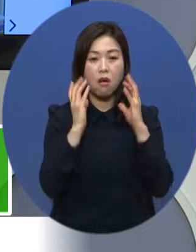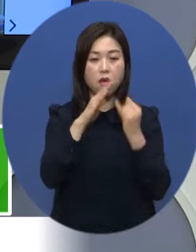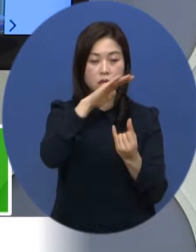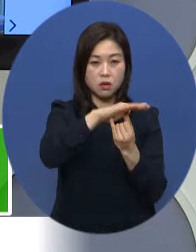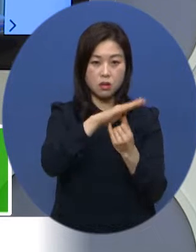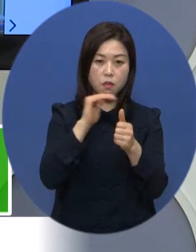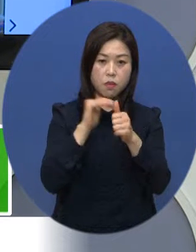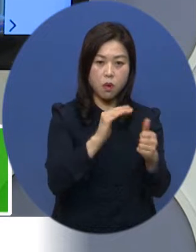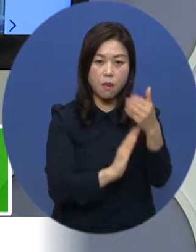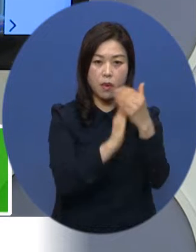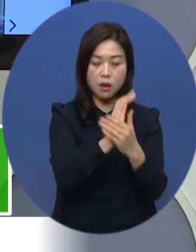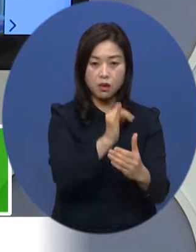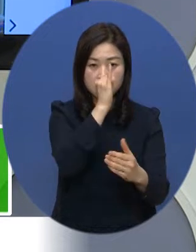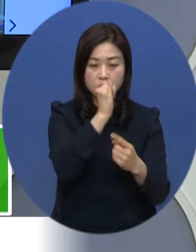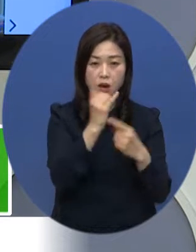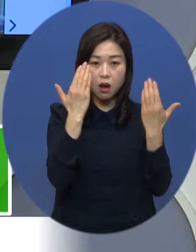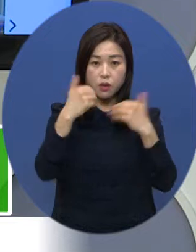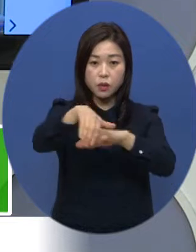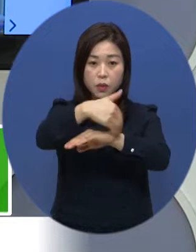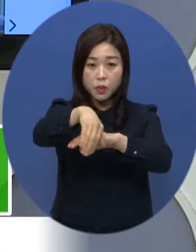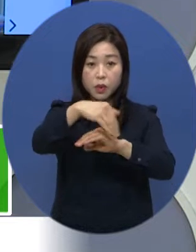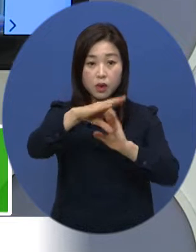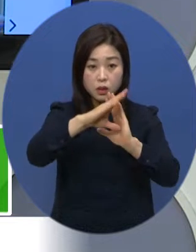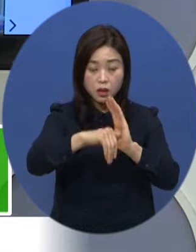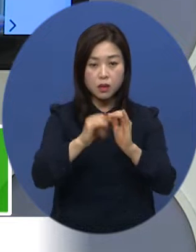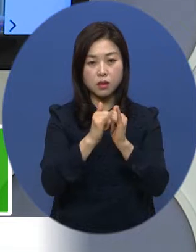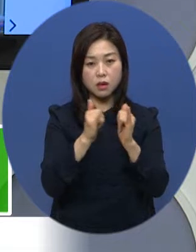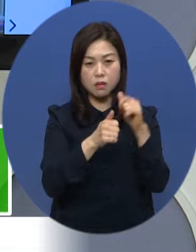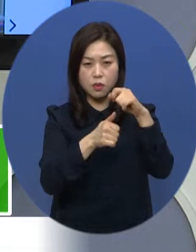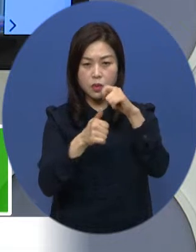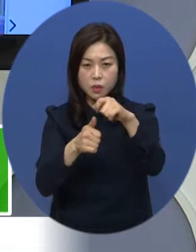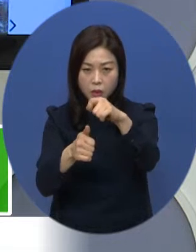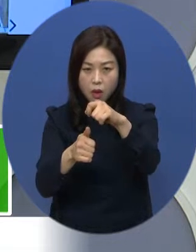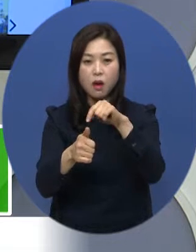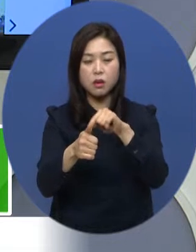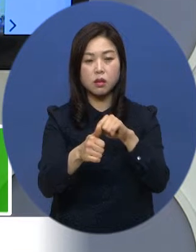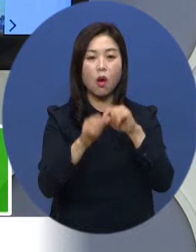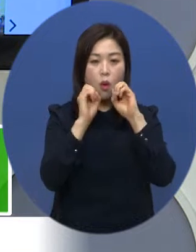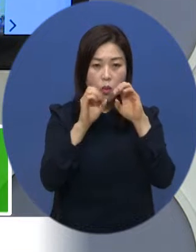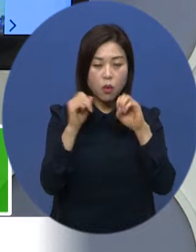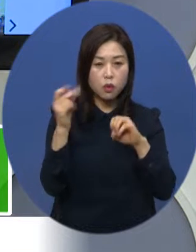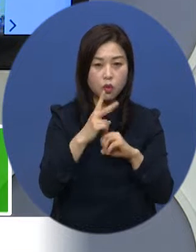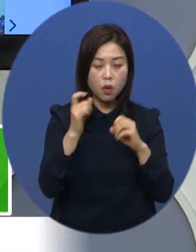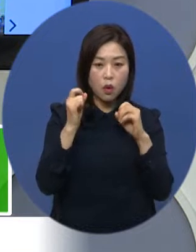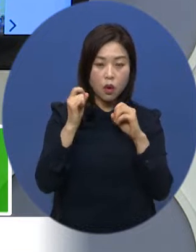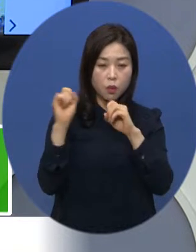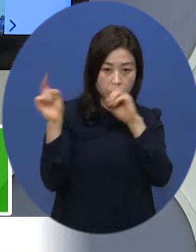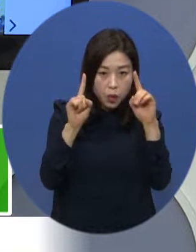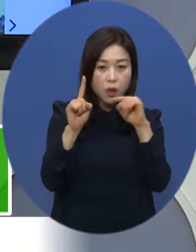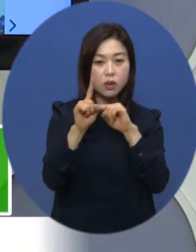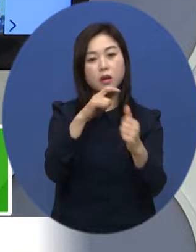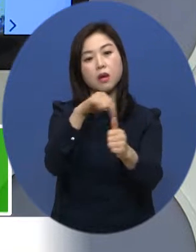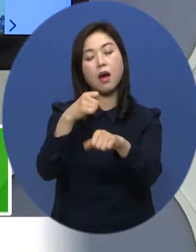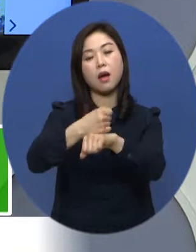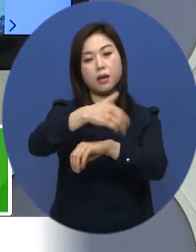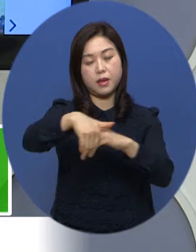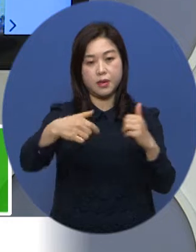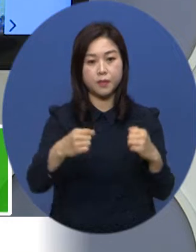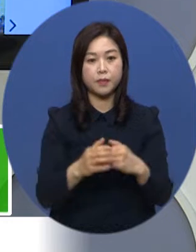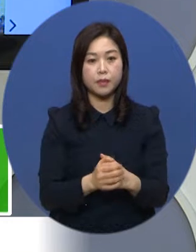많이 발생하는 등 하교 시간 때에 인력을 집중 배치해 홍보와 계도를 병행 추진할 계획입니다